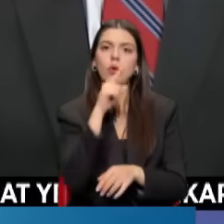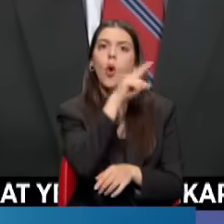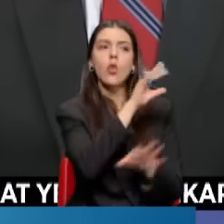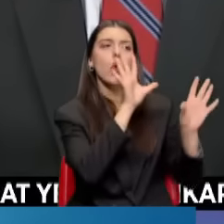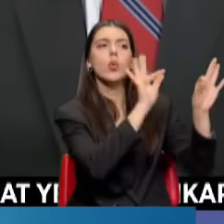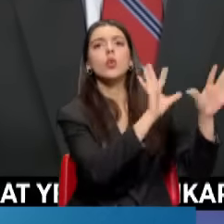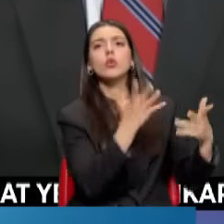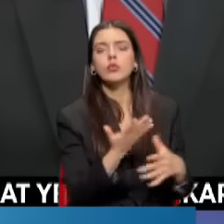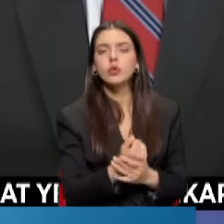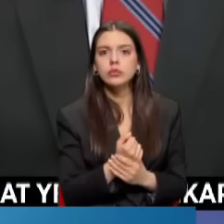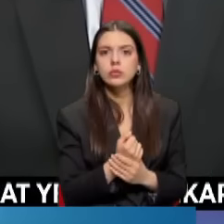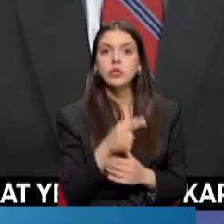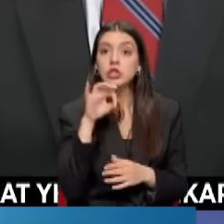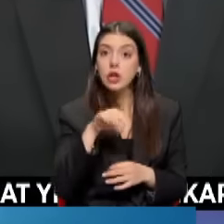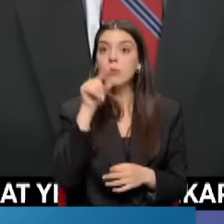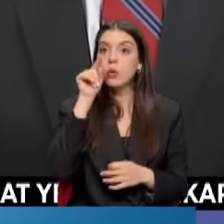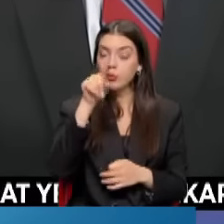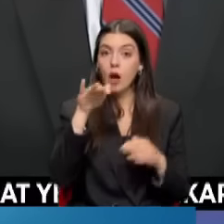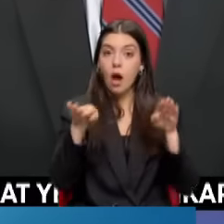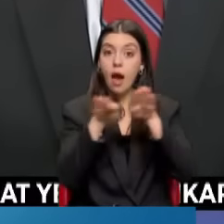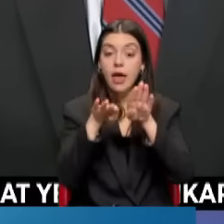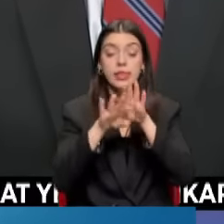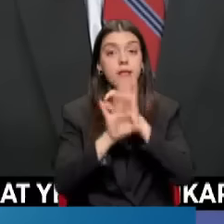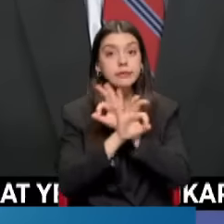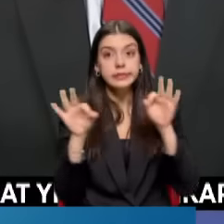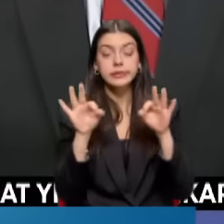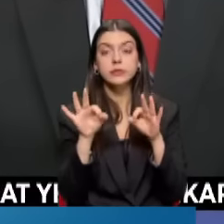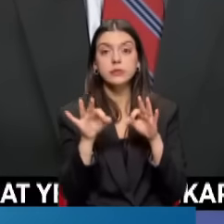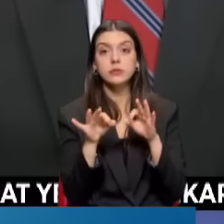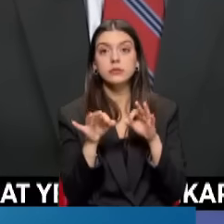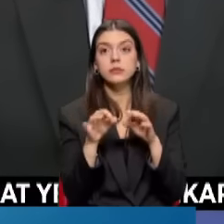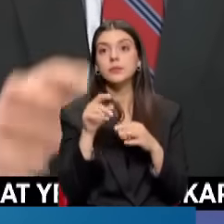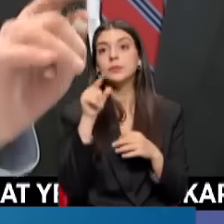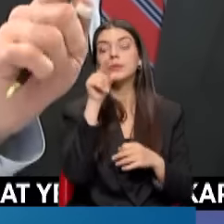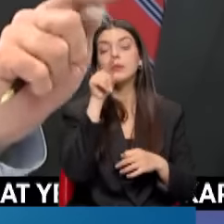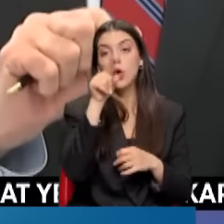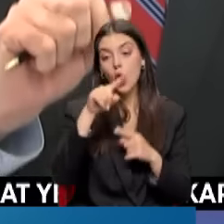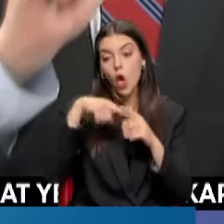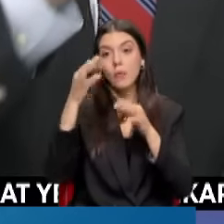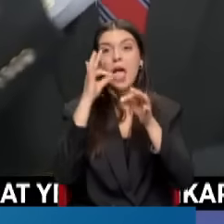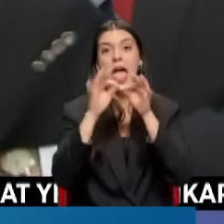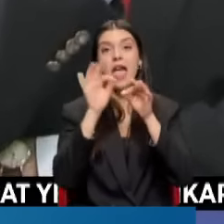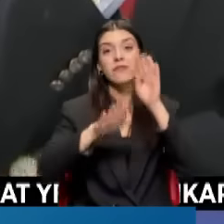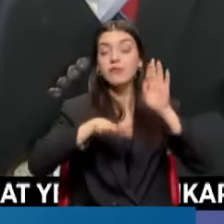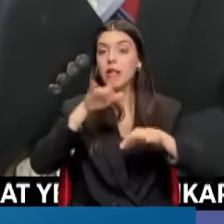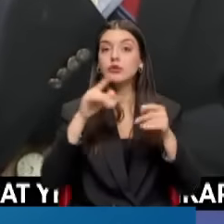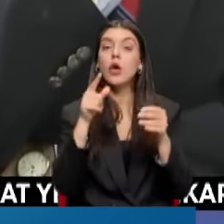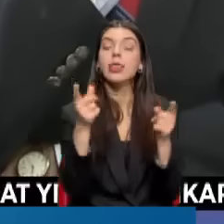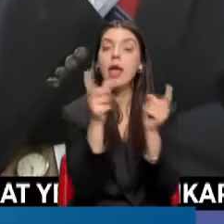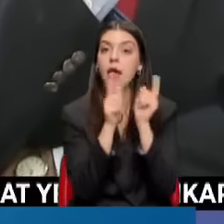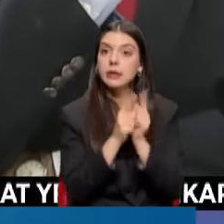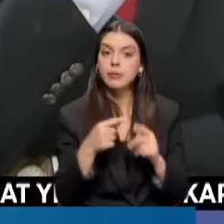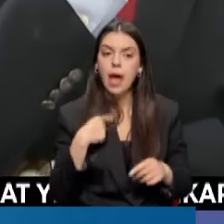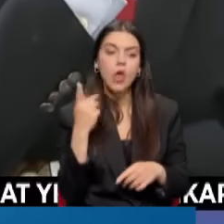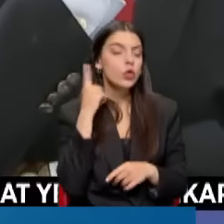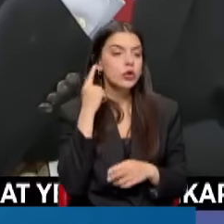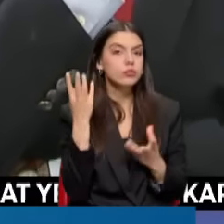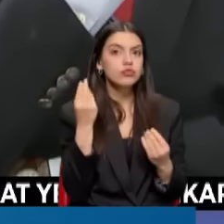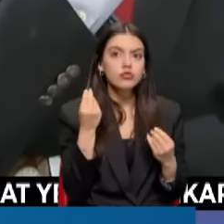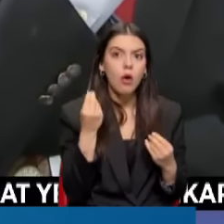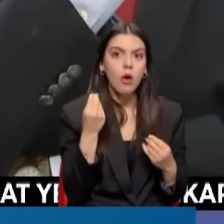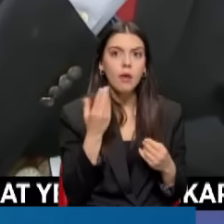dokunmuyorsa var Diğer tarafta mesela enflasyon muhasebesi Ben bu hafta en çok duyduğum şey bu